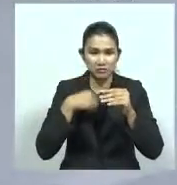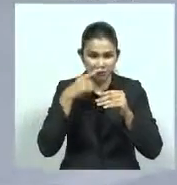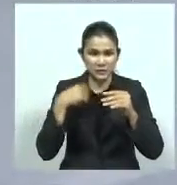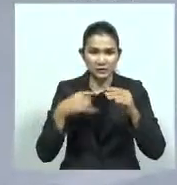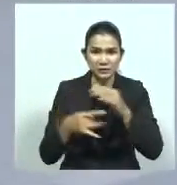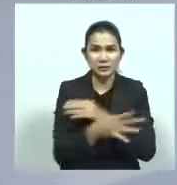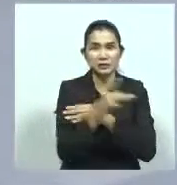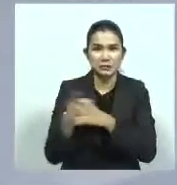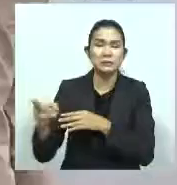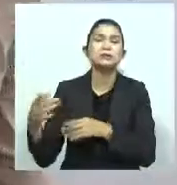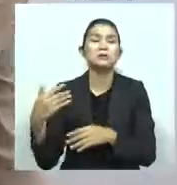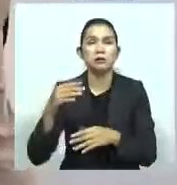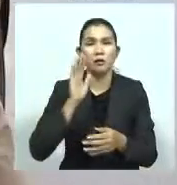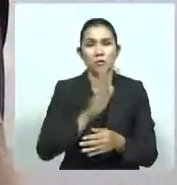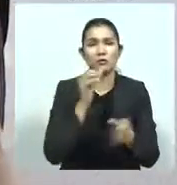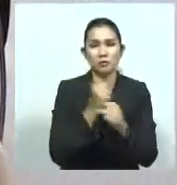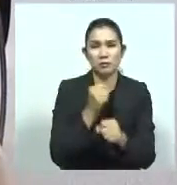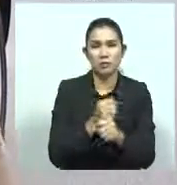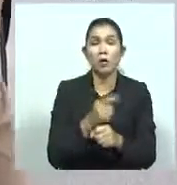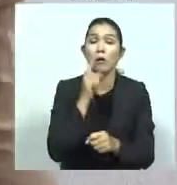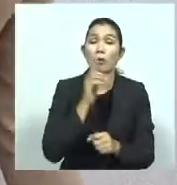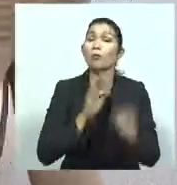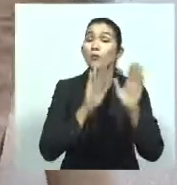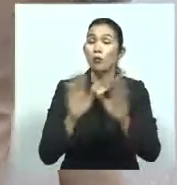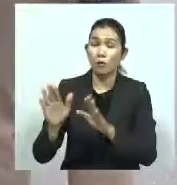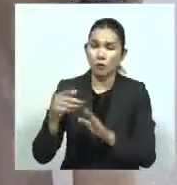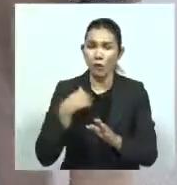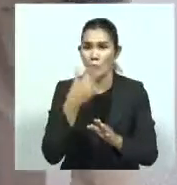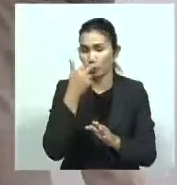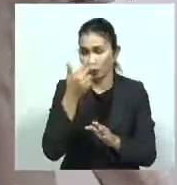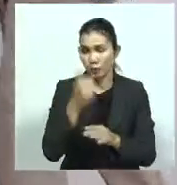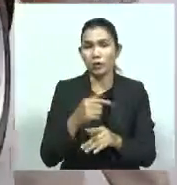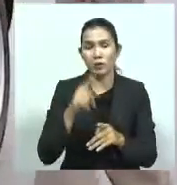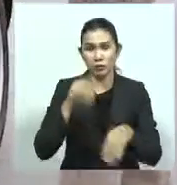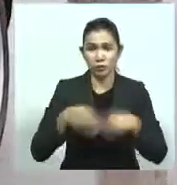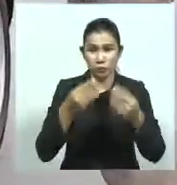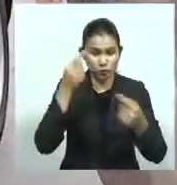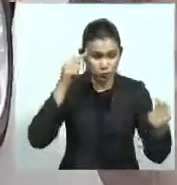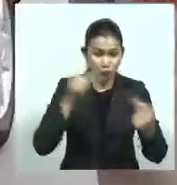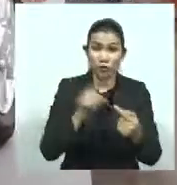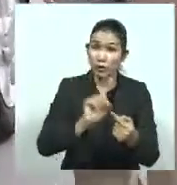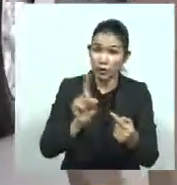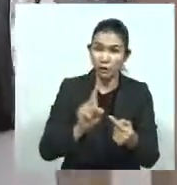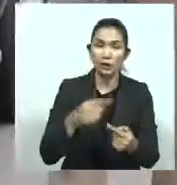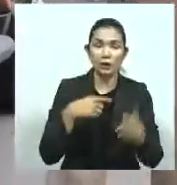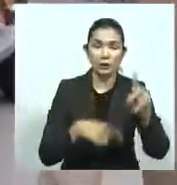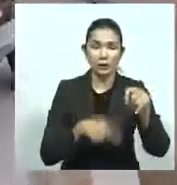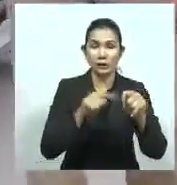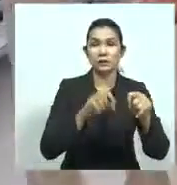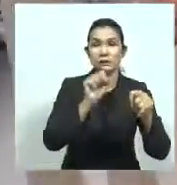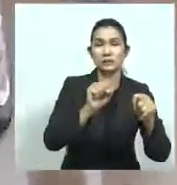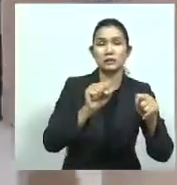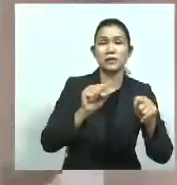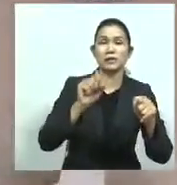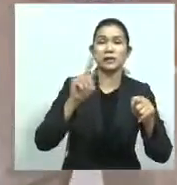งานของเจ้าหน้าที่นะครับเพราะฉะนั้นก็เลยสั่งให้ทุกหน่วยเตรียมการเพื่อป้องกันเหตุโดยให้เน้นเฝ้าระวังในพื้นที่ตำบลสเตง